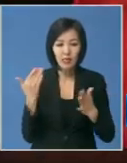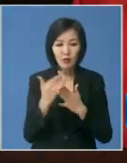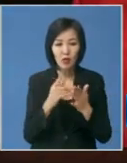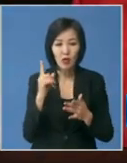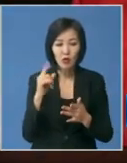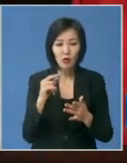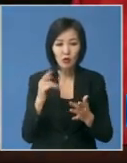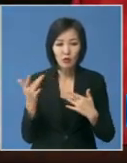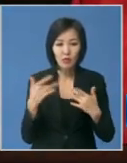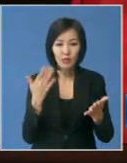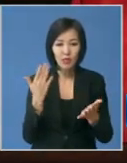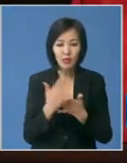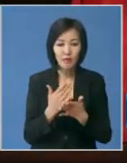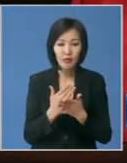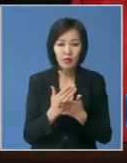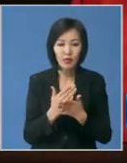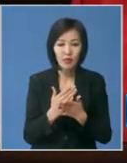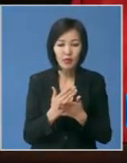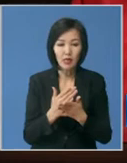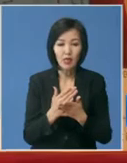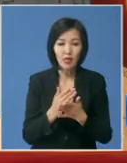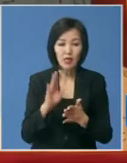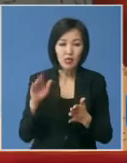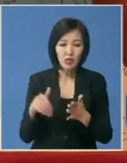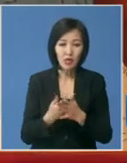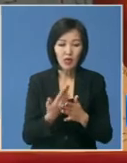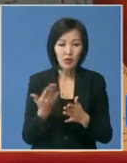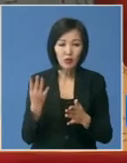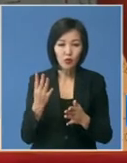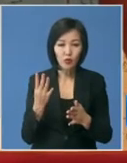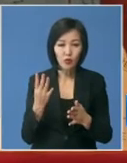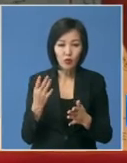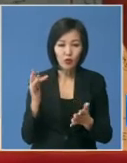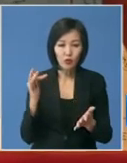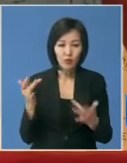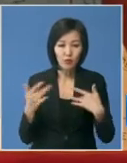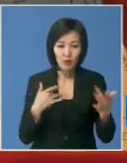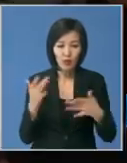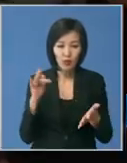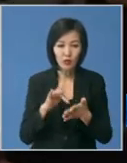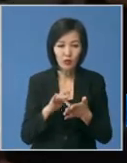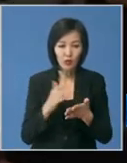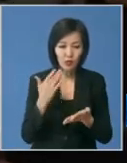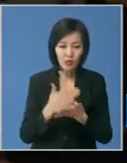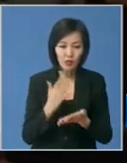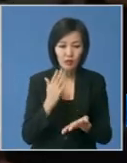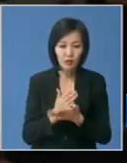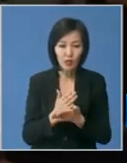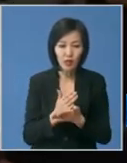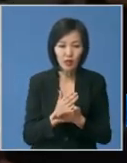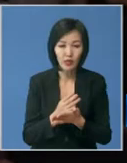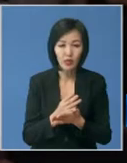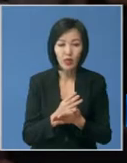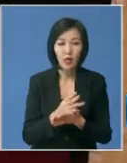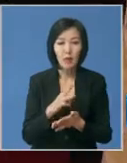100-ден аса спектакль бар. Биыл қоржындары 4 жаңа қойылыммен толығып отыр. Яғни жетісулықтар Серік Әбдірешевтің шығармалары мен Мұхтар Әуезовтің